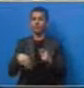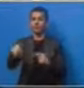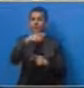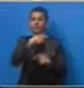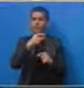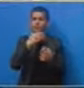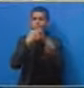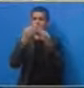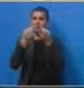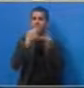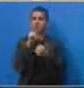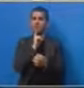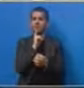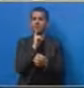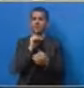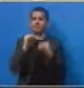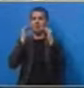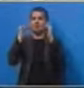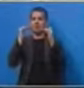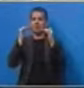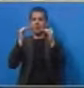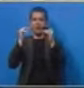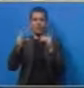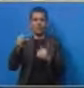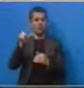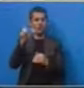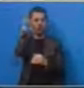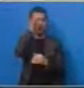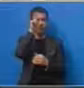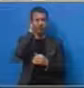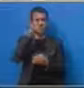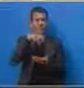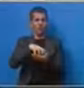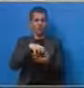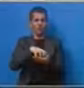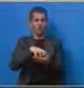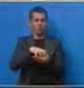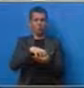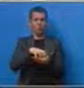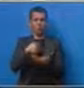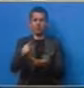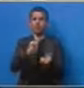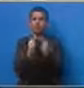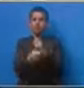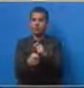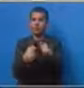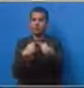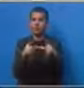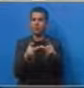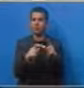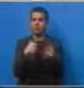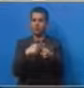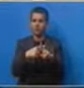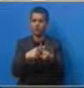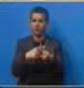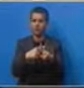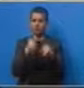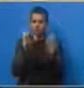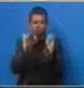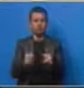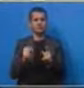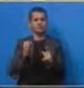t'i pyesni ata zotëri të lartë atje nga lista serbska, pra edhe ky ndryshim kushtetues nesër do të kushtëzohet